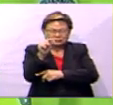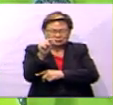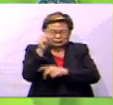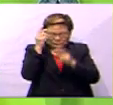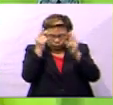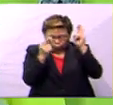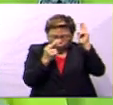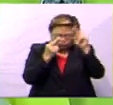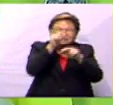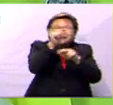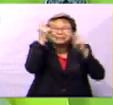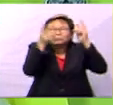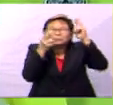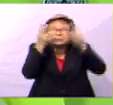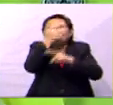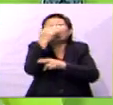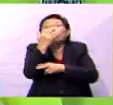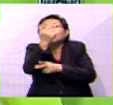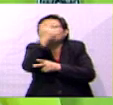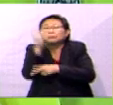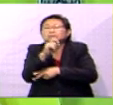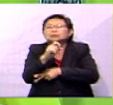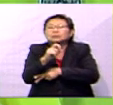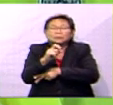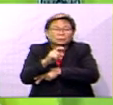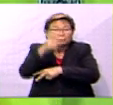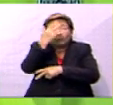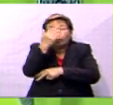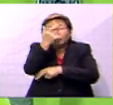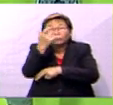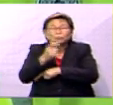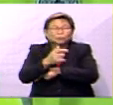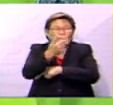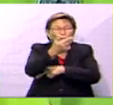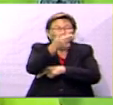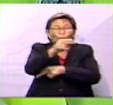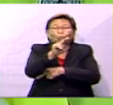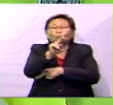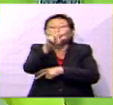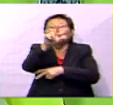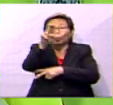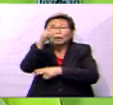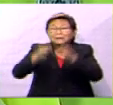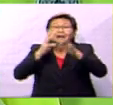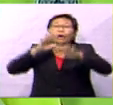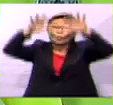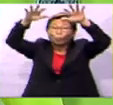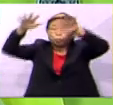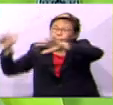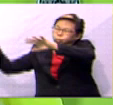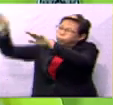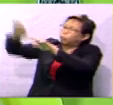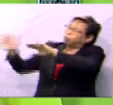kerisauan kepada kita memandangkan di kawasan hulu jika air turun dan